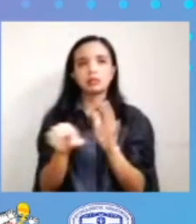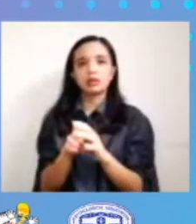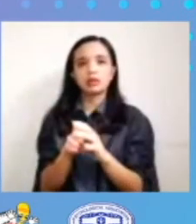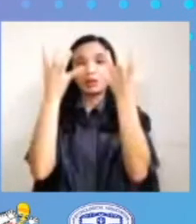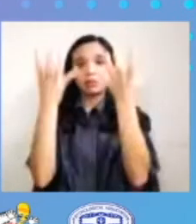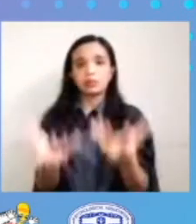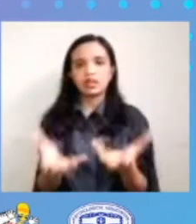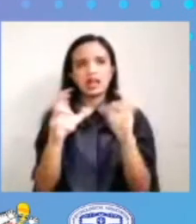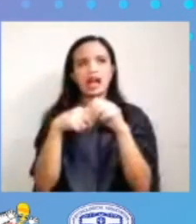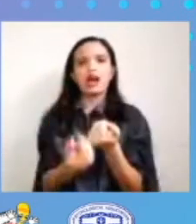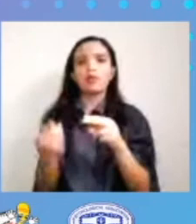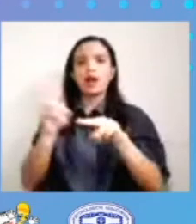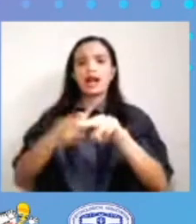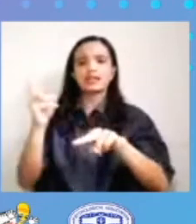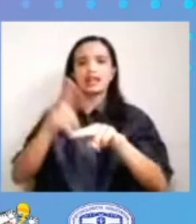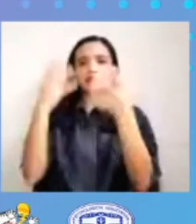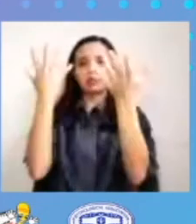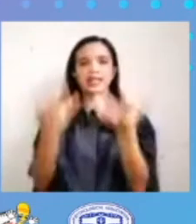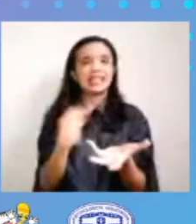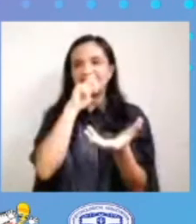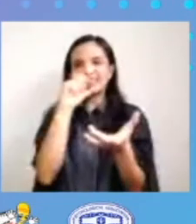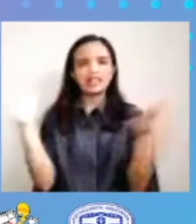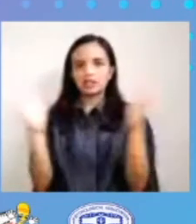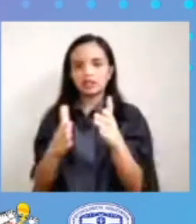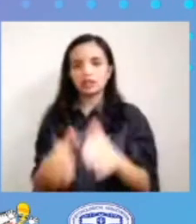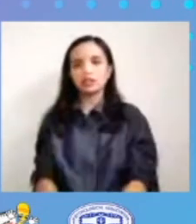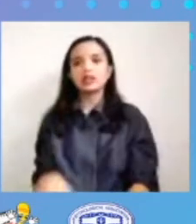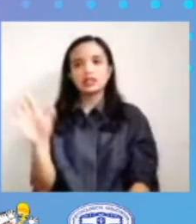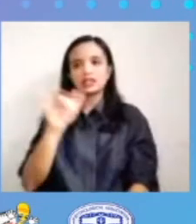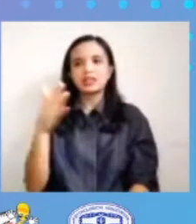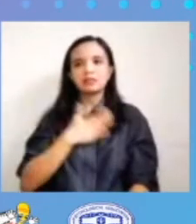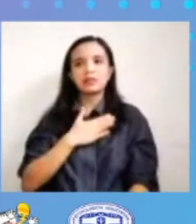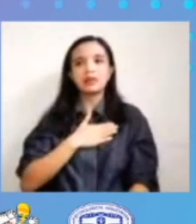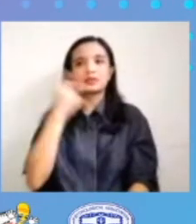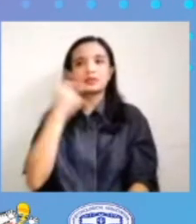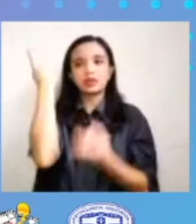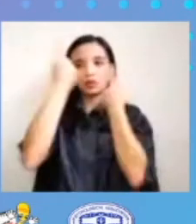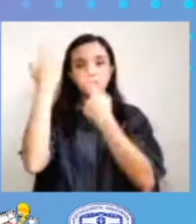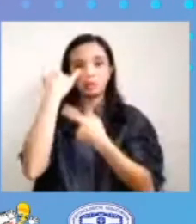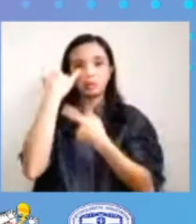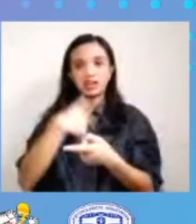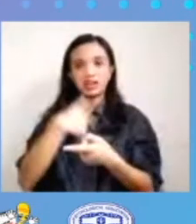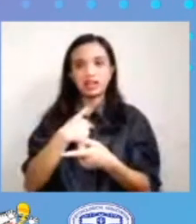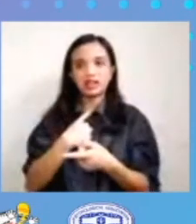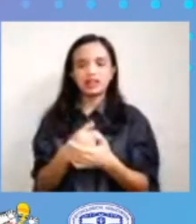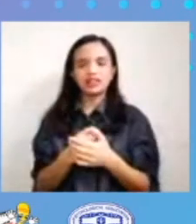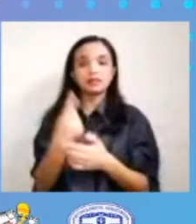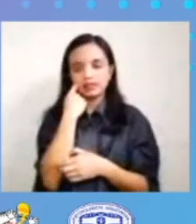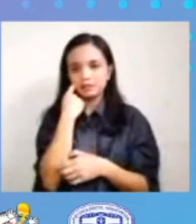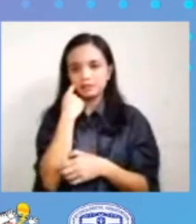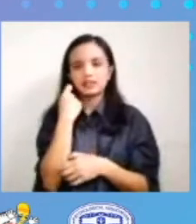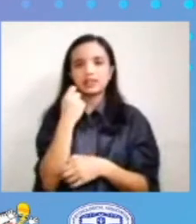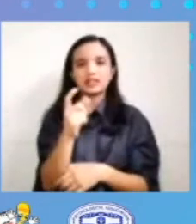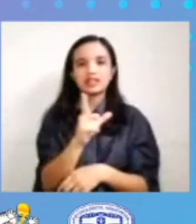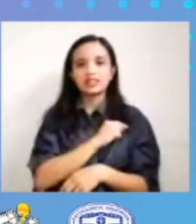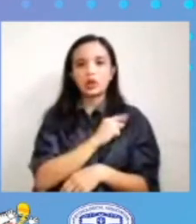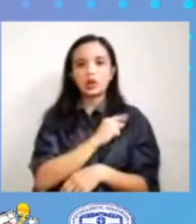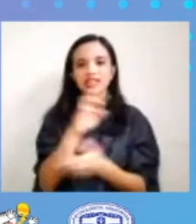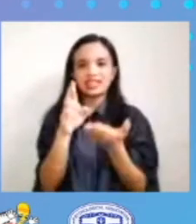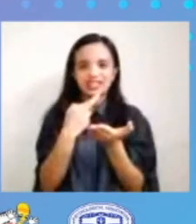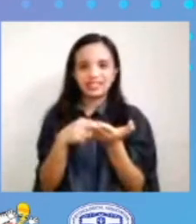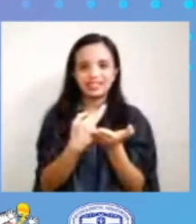yeah. Kasi yung sabi po ni Julia, samahan daw yung anak sa pagti-TikTok. Oh, di ba? Teka muna, sandali,